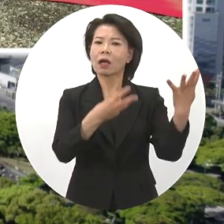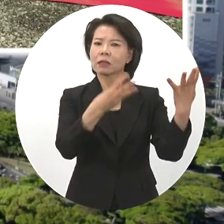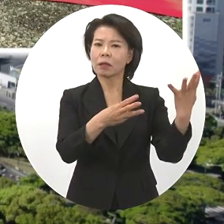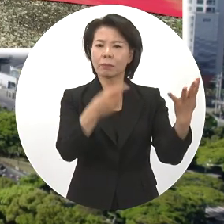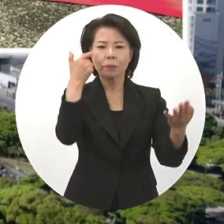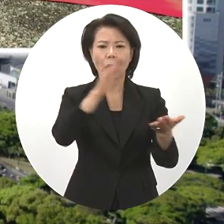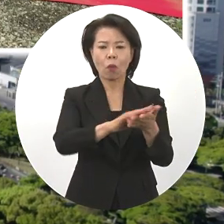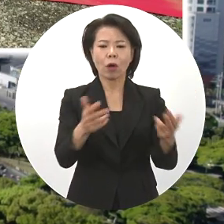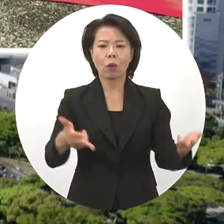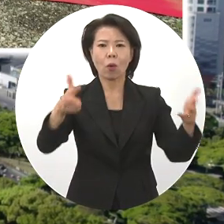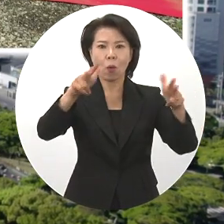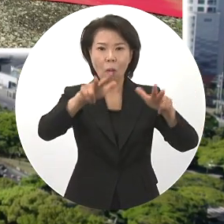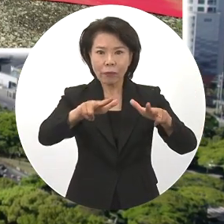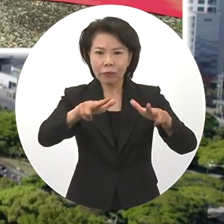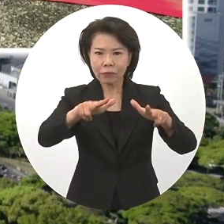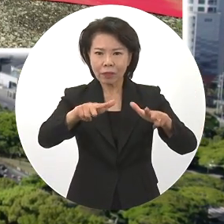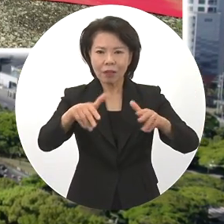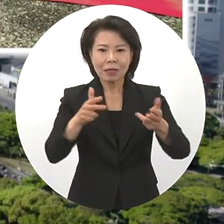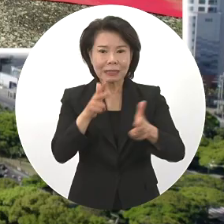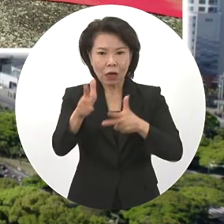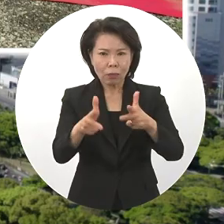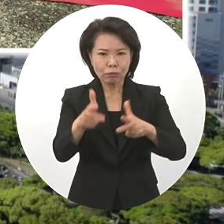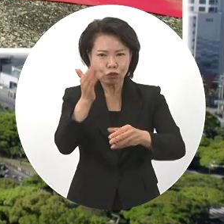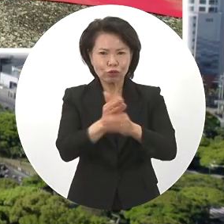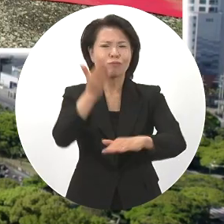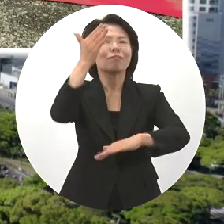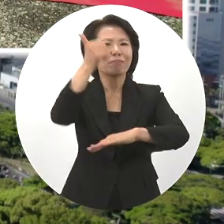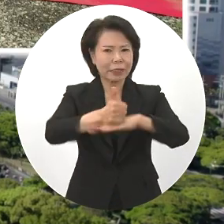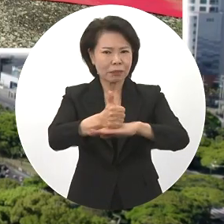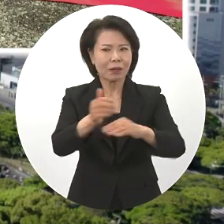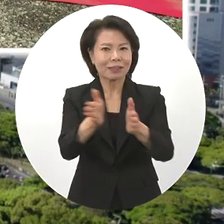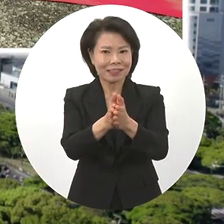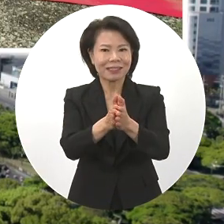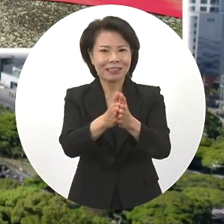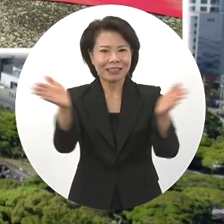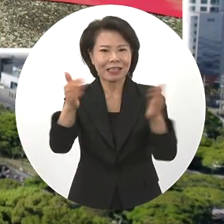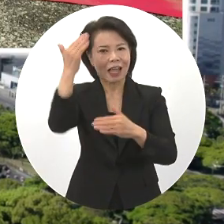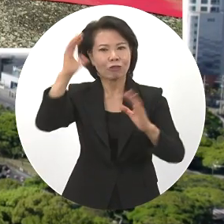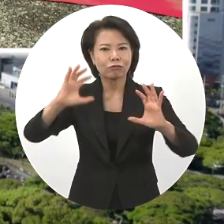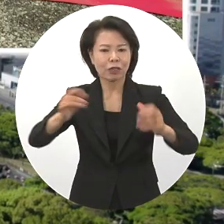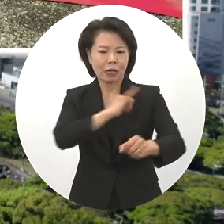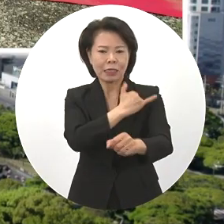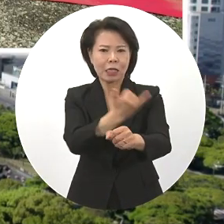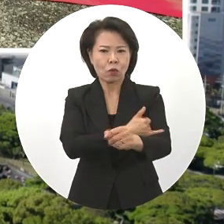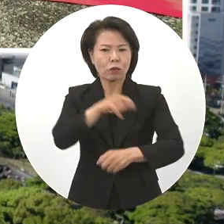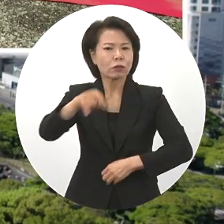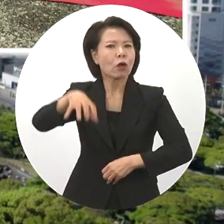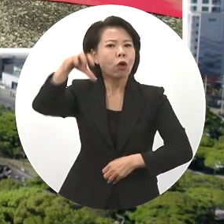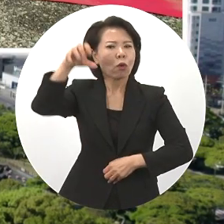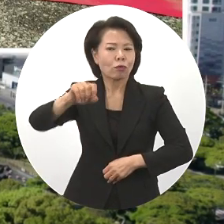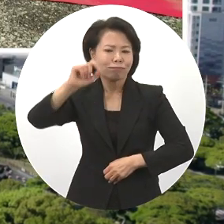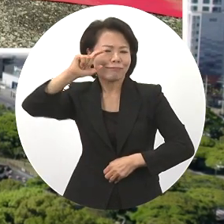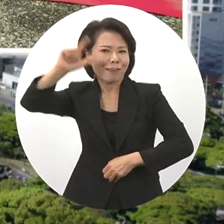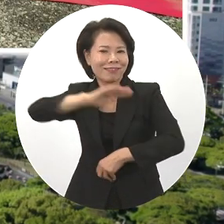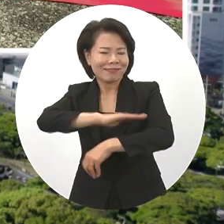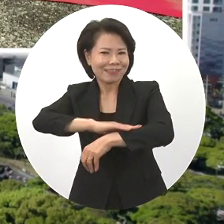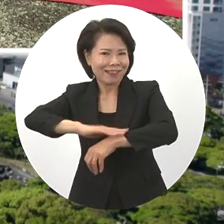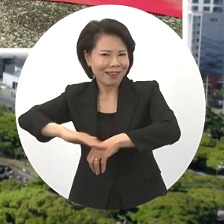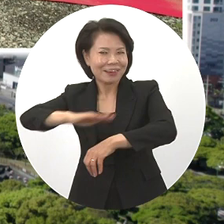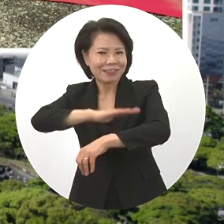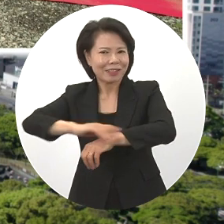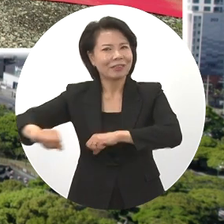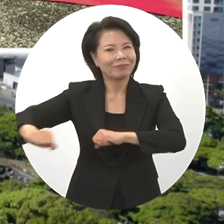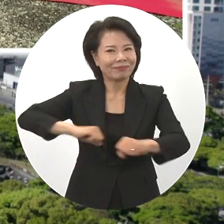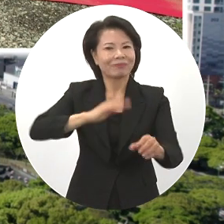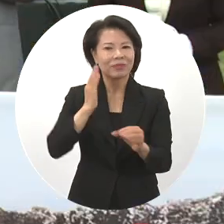4.3 평화공원이 마지막 단계 사업에 착수하며 대한민국 평화와 인권의 성지로서 위상을 더욱